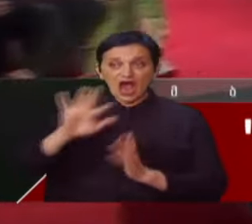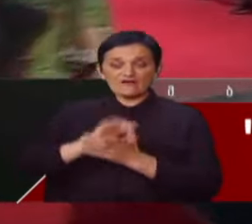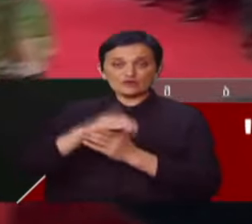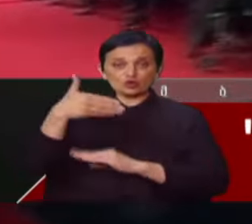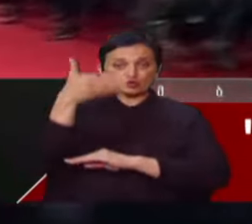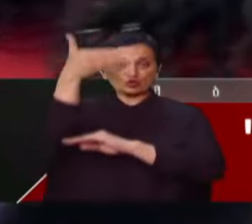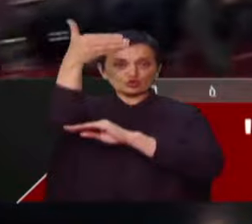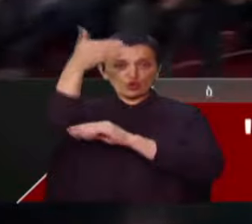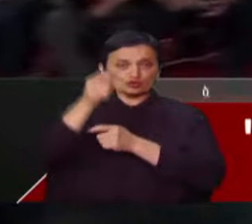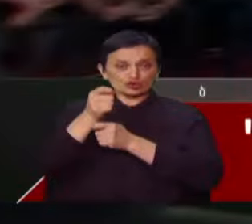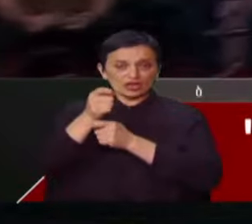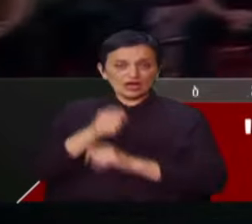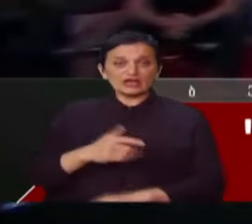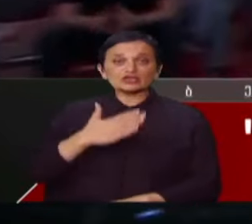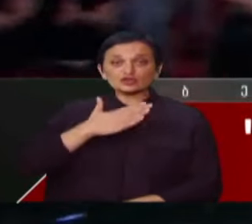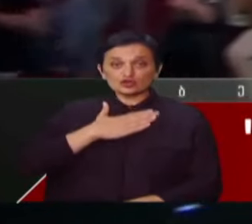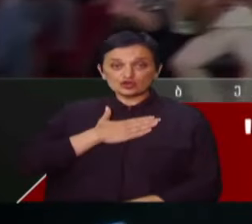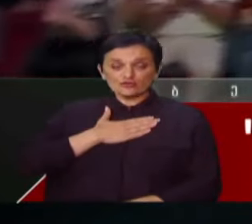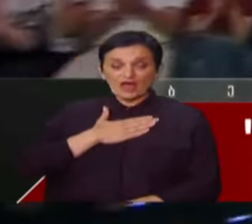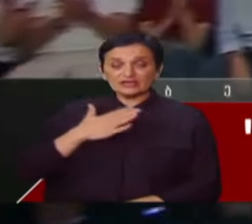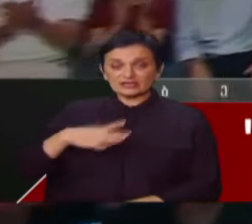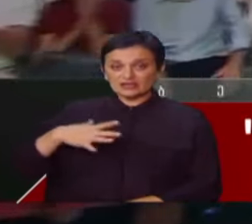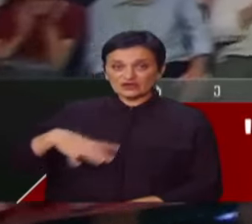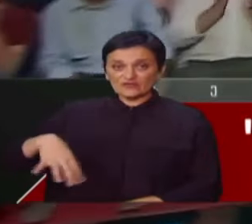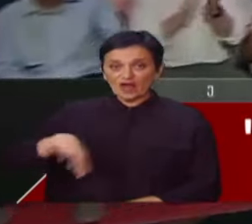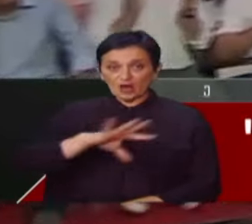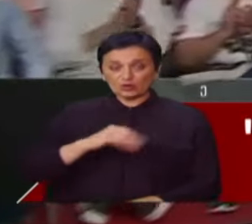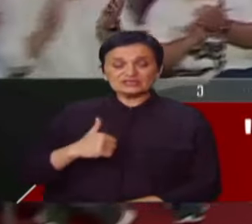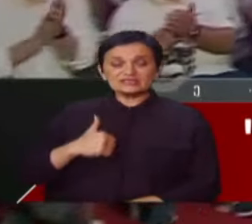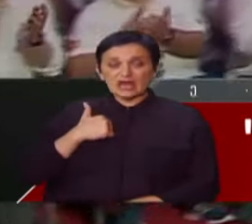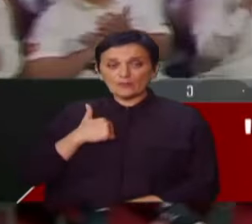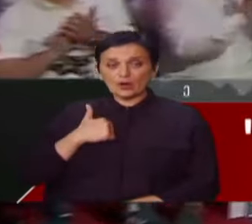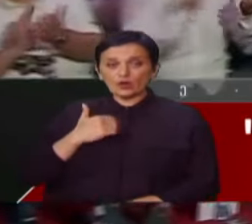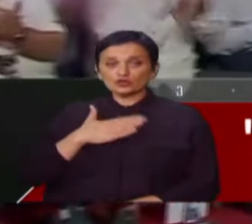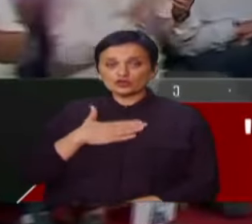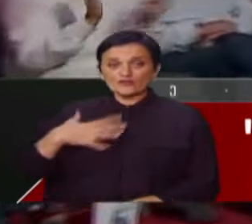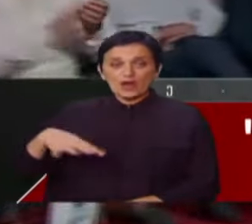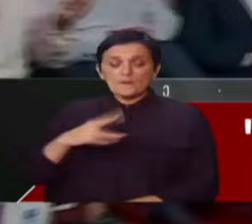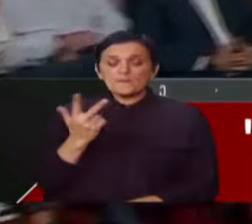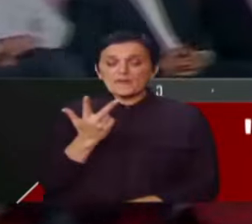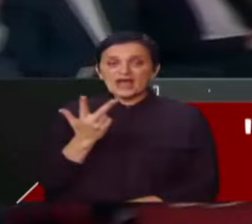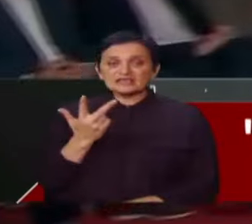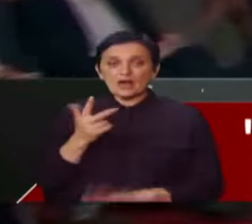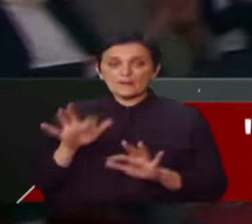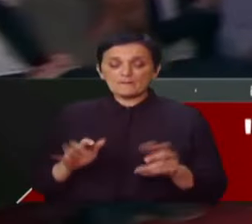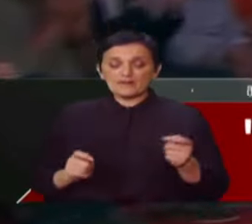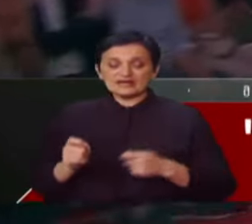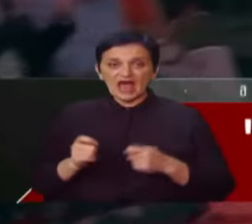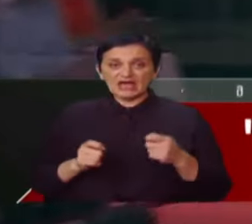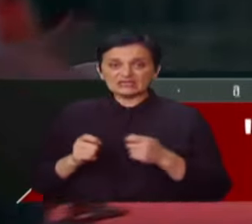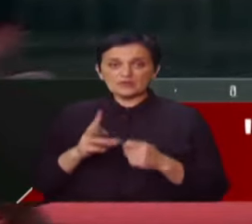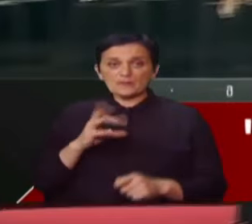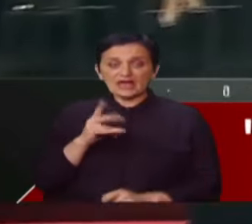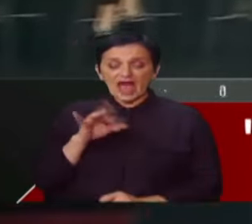ევროკავშირის დროშა. ჩვენი ქვეყნის სამაყო, ჩვენი ქვეყნის მესამე პრეზიდენტი